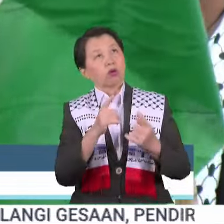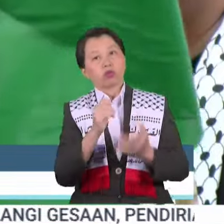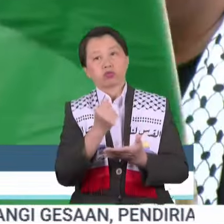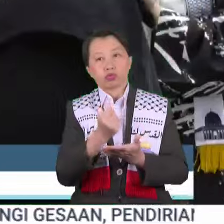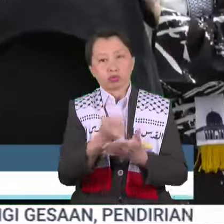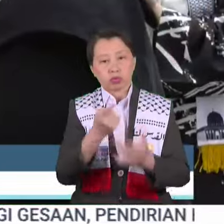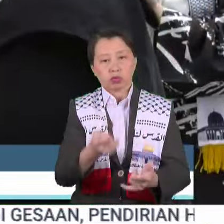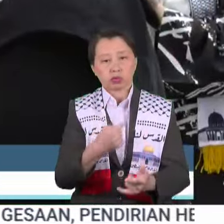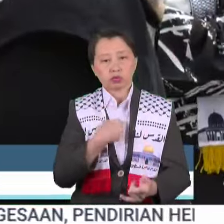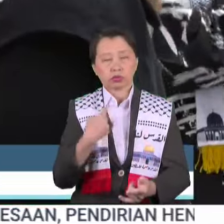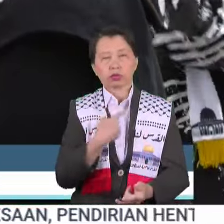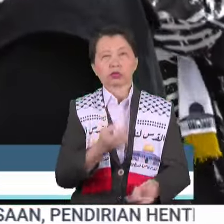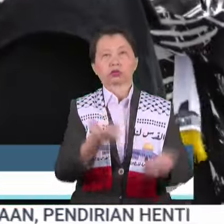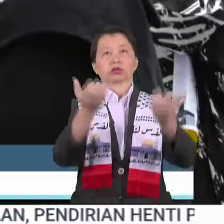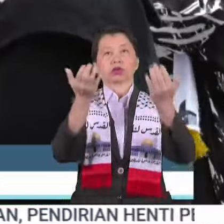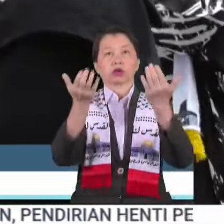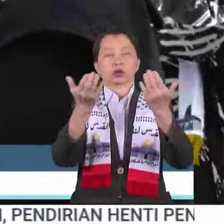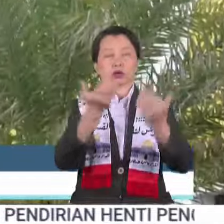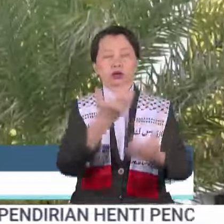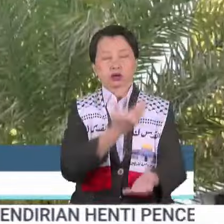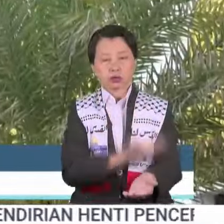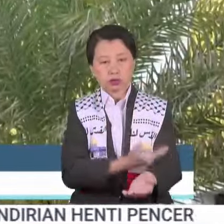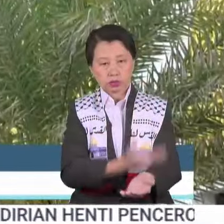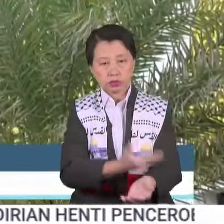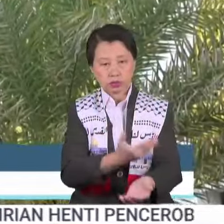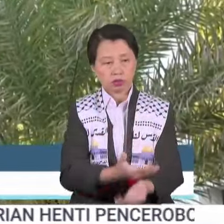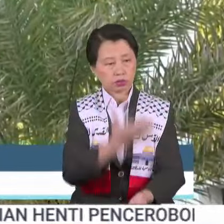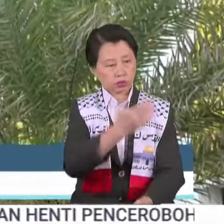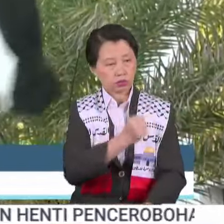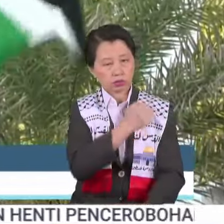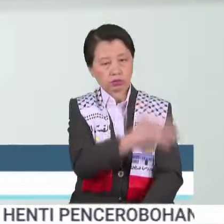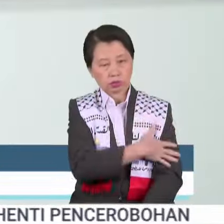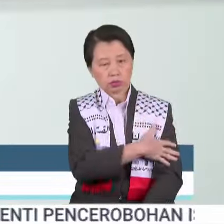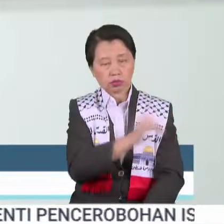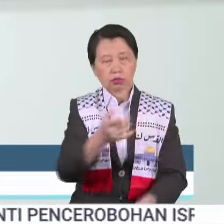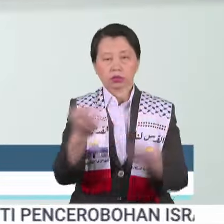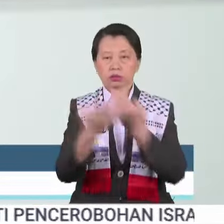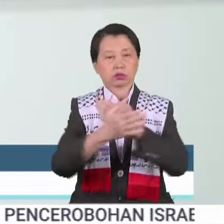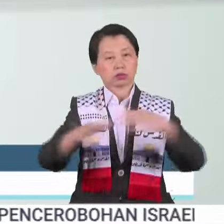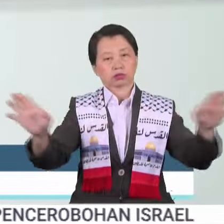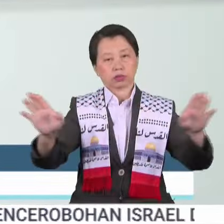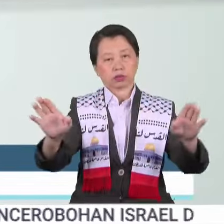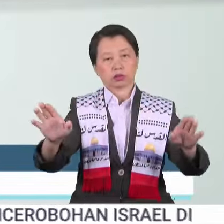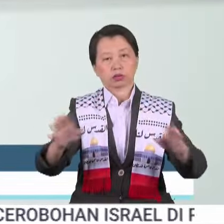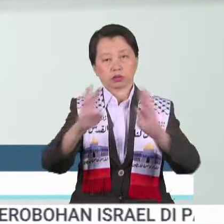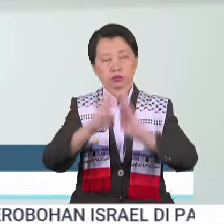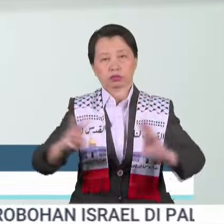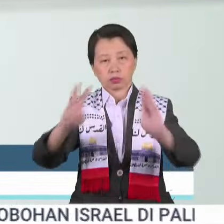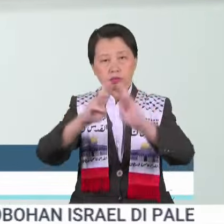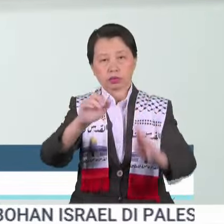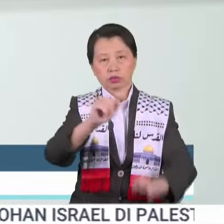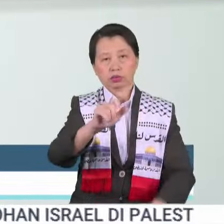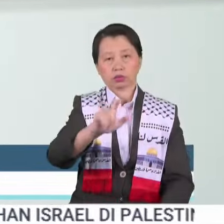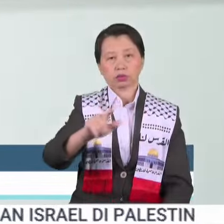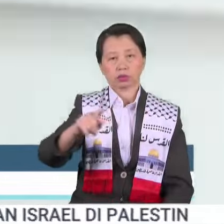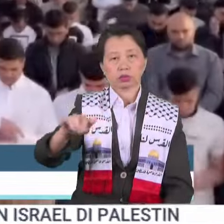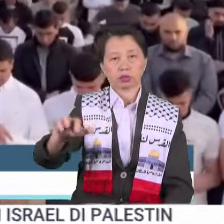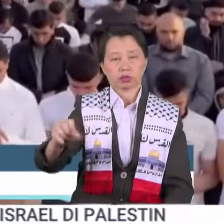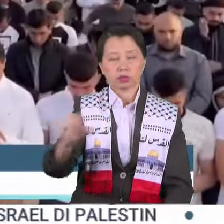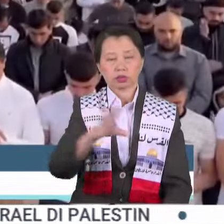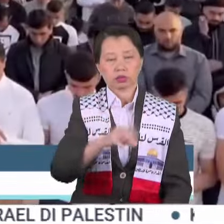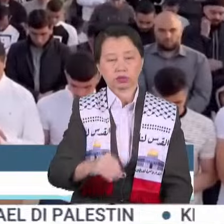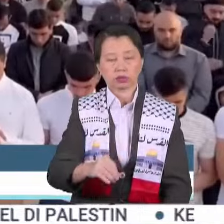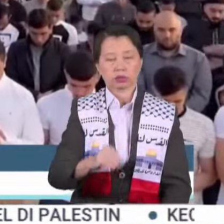mendoakan supaya generasi mereka dan generasi kita adalah generasi pembebasan Masjid Al-Aqsa dan bumi Palestin.